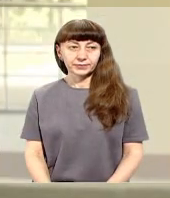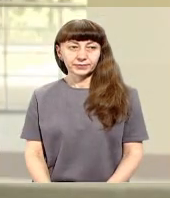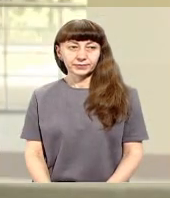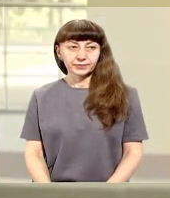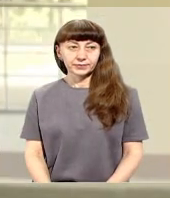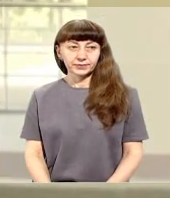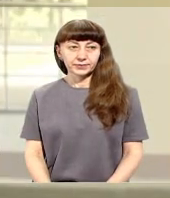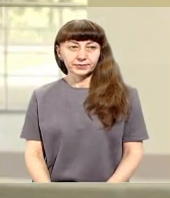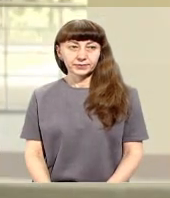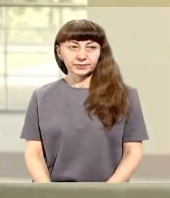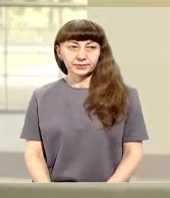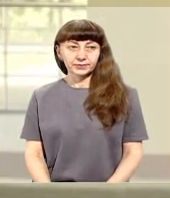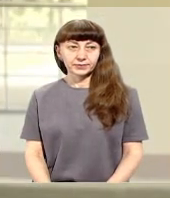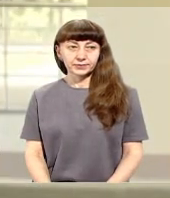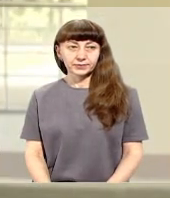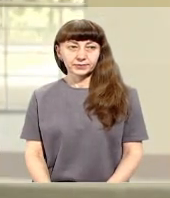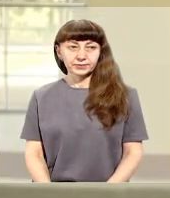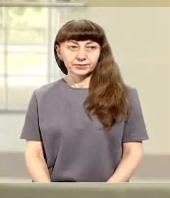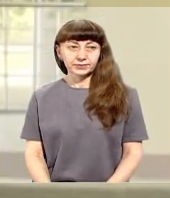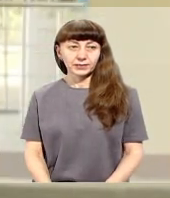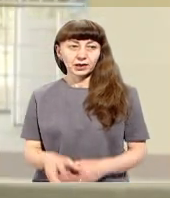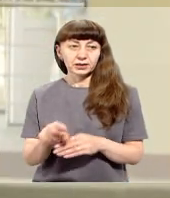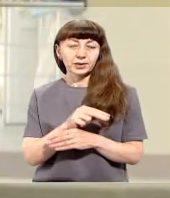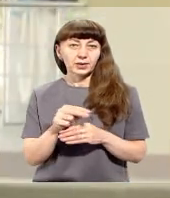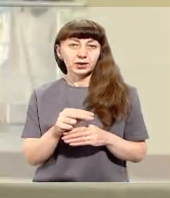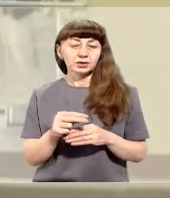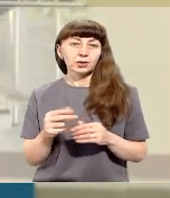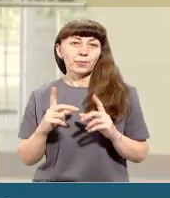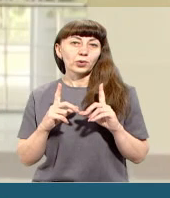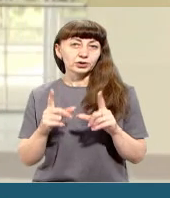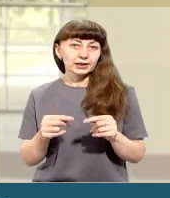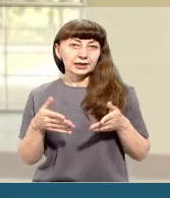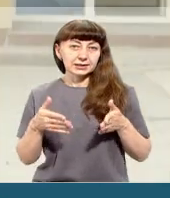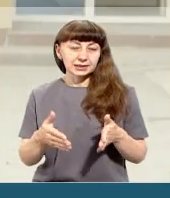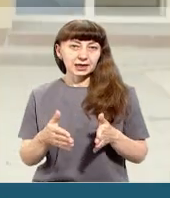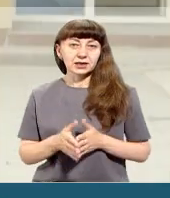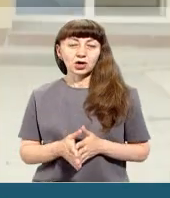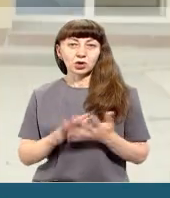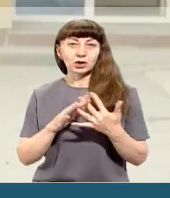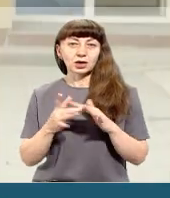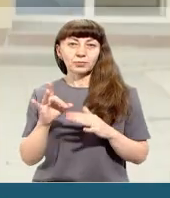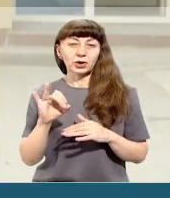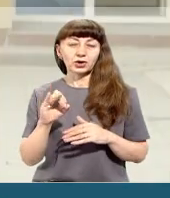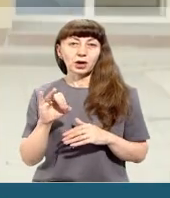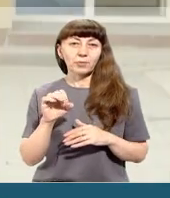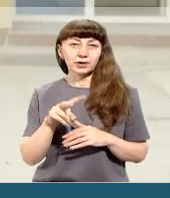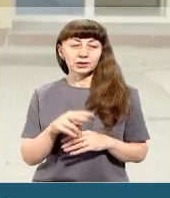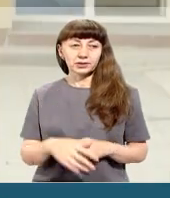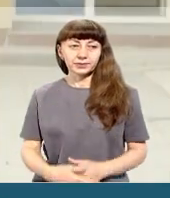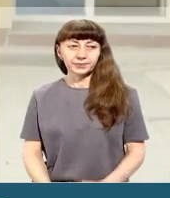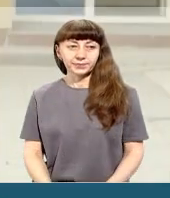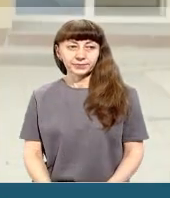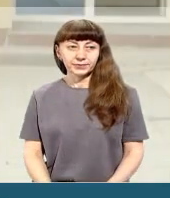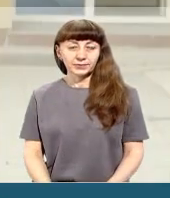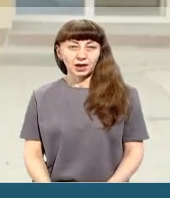дұрыстап көтеріп, үстіне қиыршық тас төсеуге жобалық смета құжаттары жасалып, экспертизасы